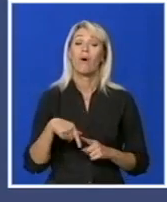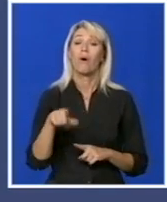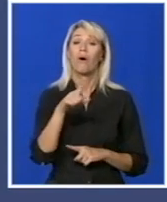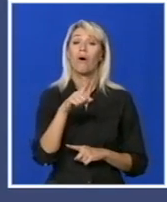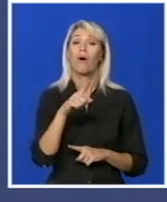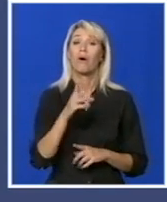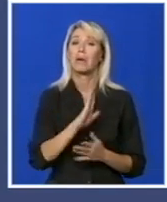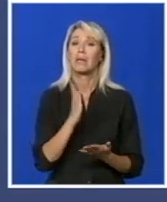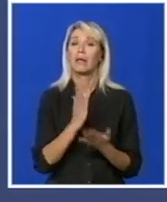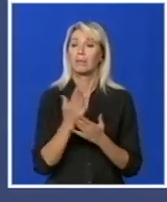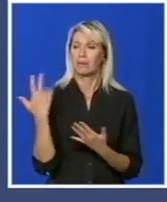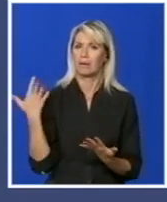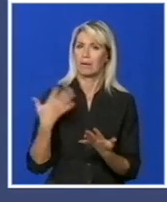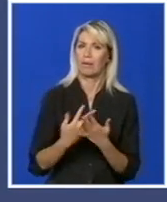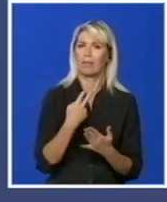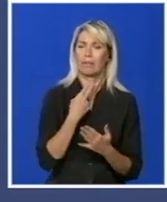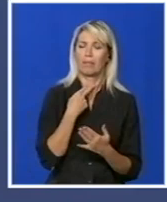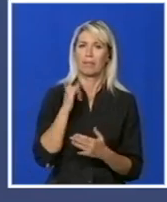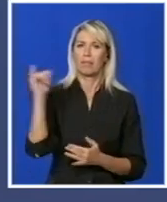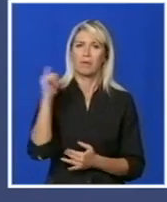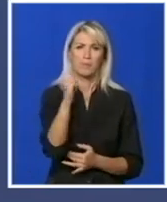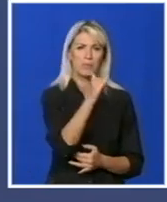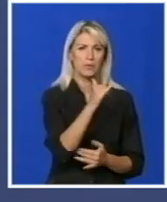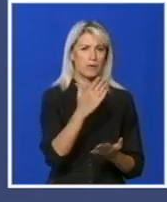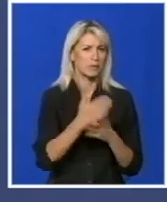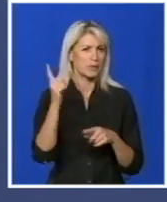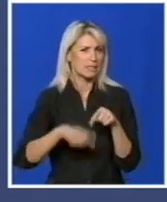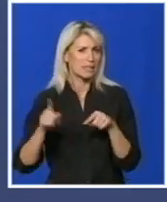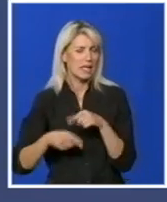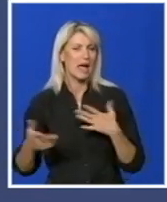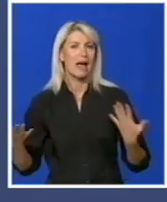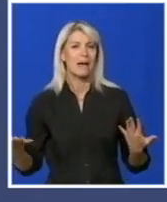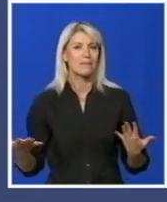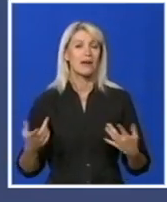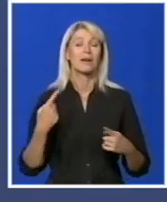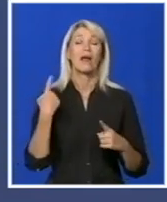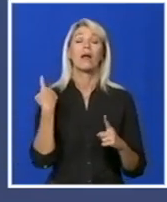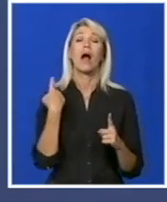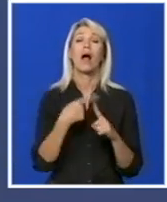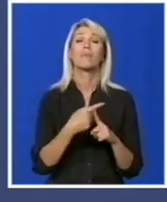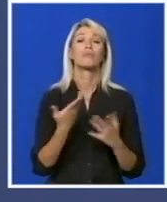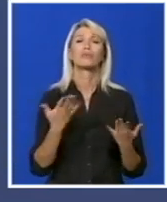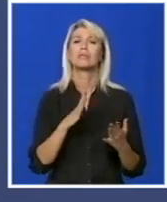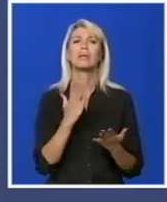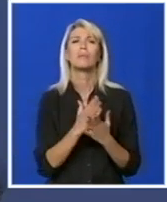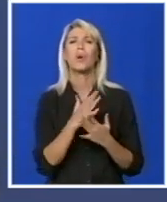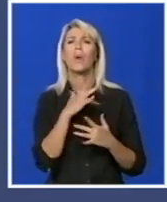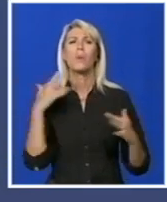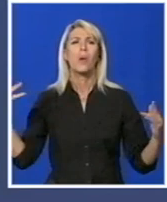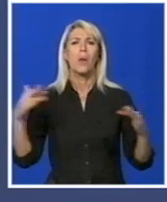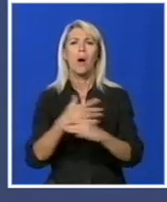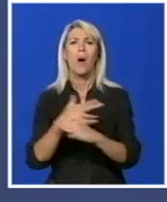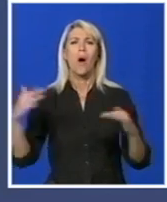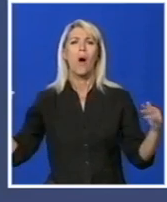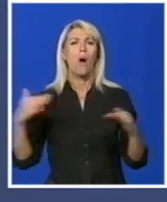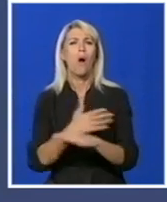da odlaze u druge zemlje, a nismo ni imali toliki protok ljudi između